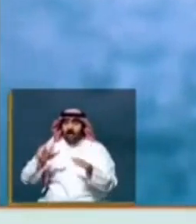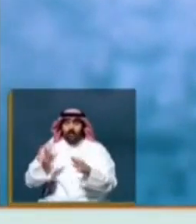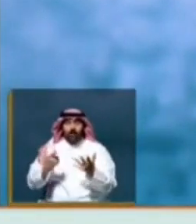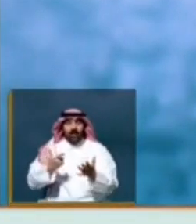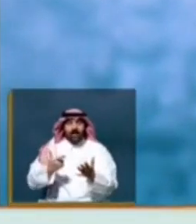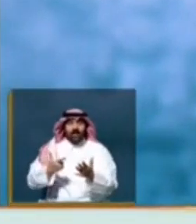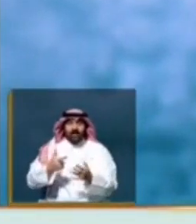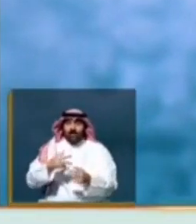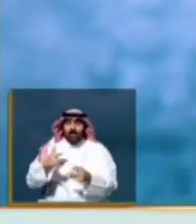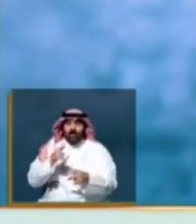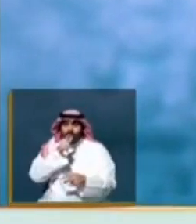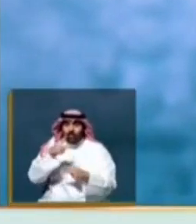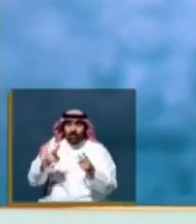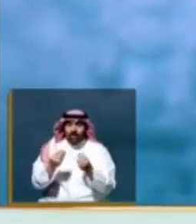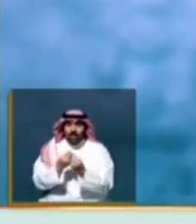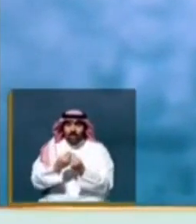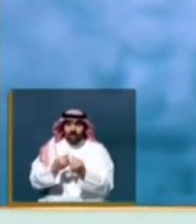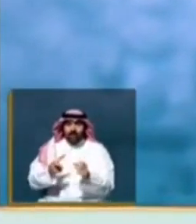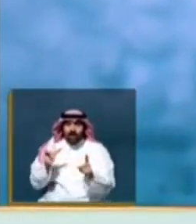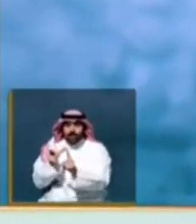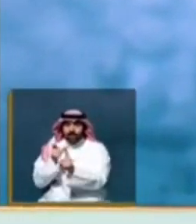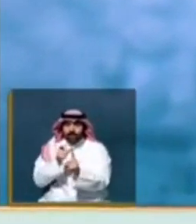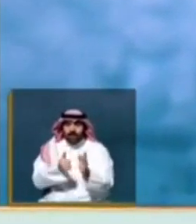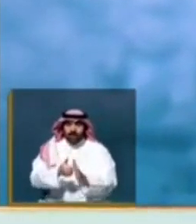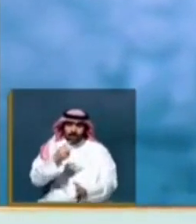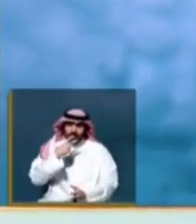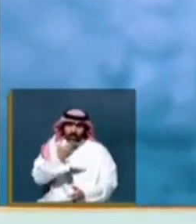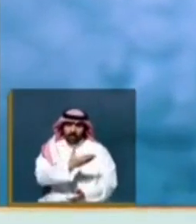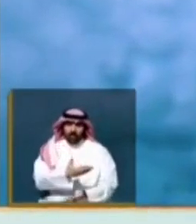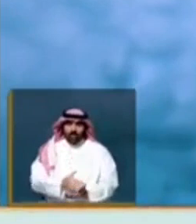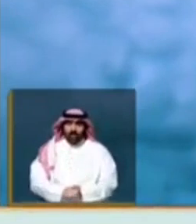كورونا يتوقف دائما على مستوى الالتزام بها.